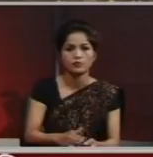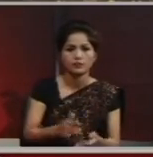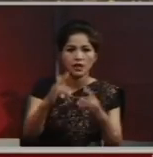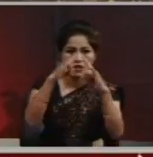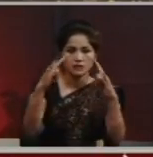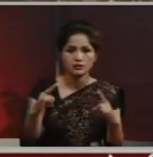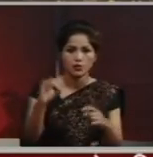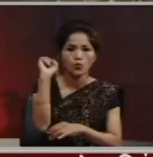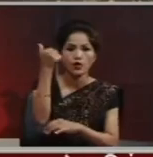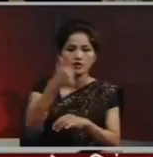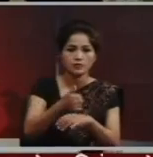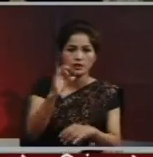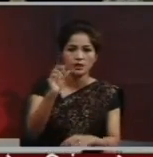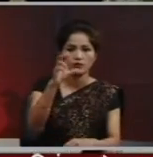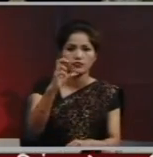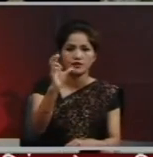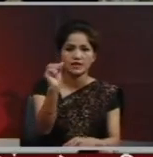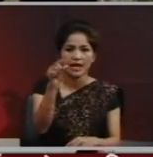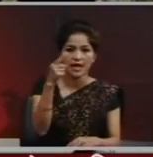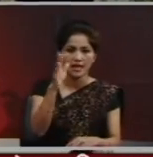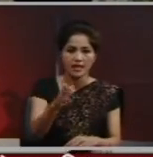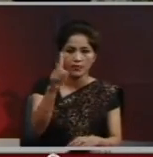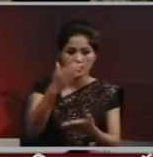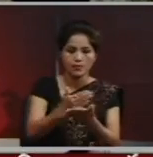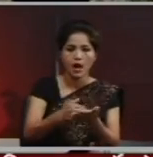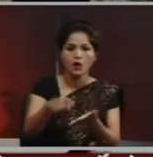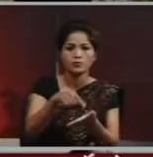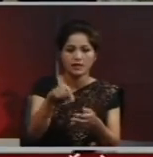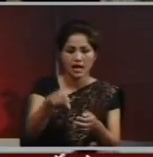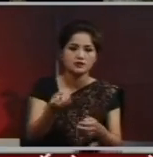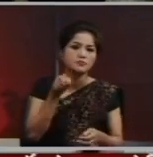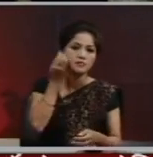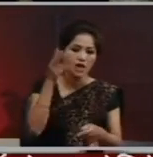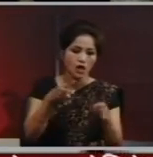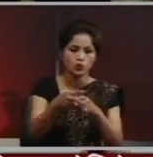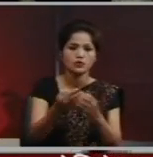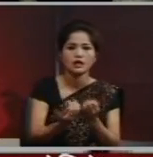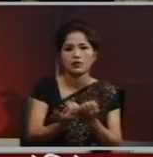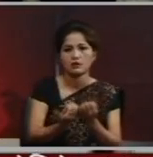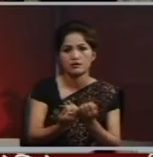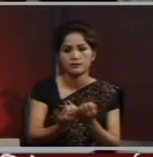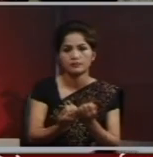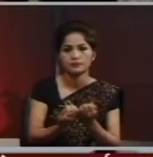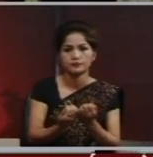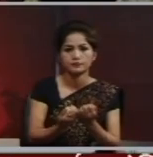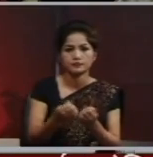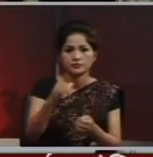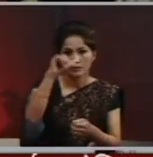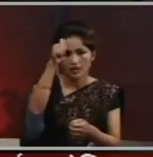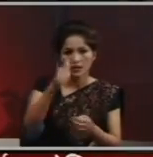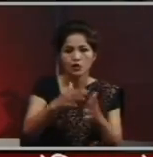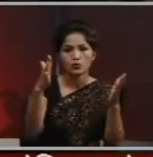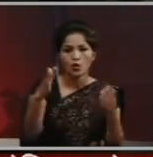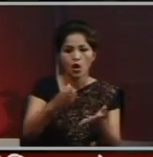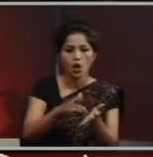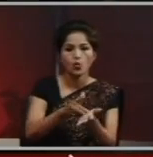शिविरको राष्ट्रपति विद्यादेवी भण्डारीले एक समारोहबीच आज बिहान उद्घाटन गरिन्। भारतका प्रख्यात